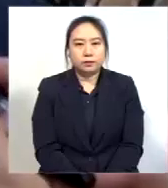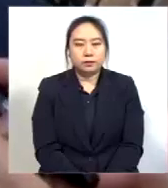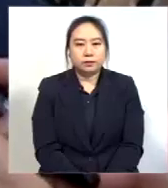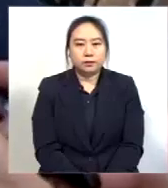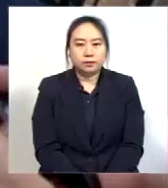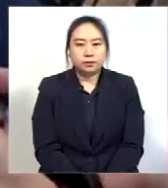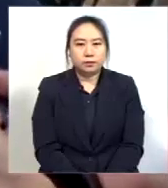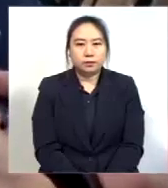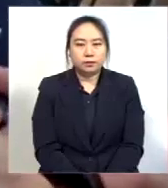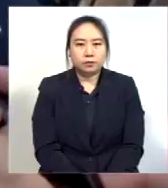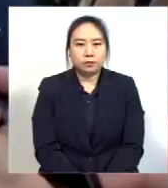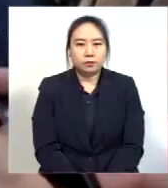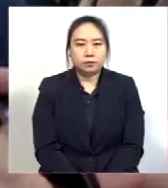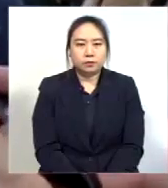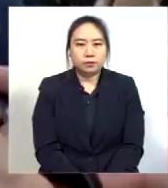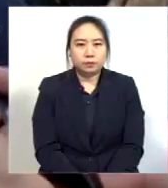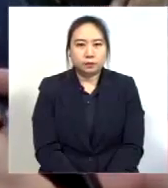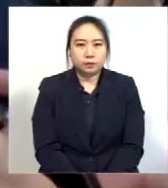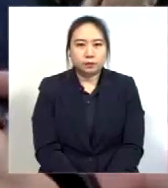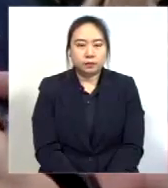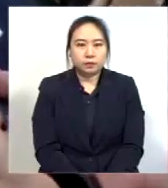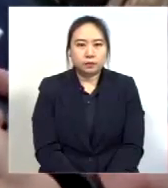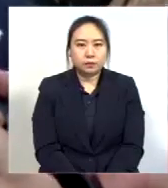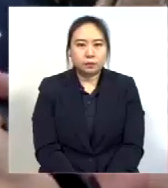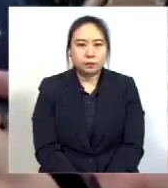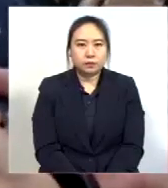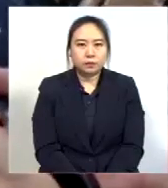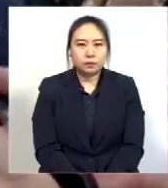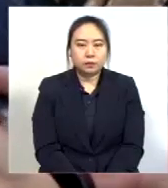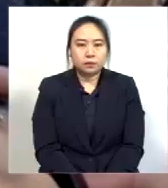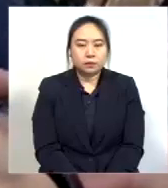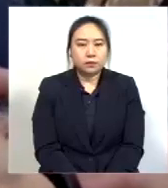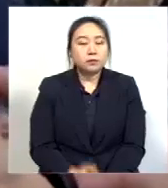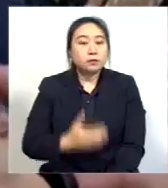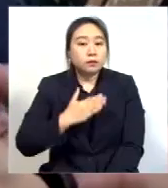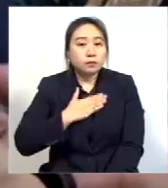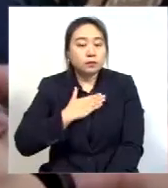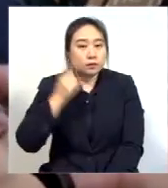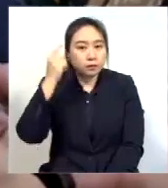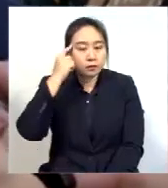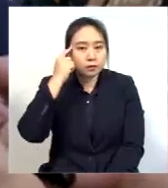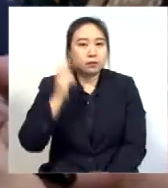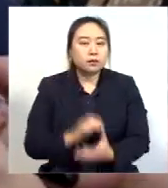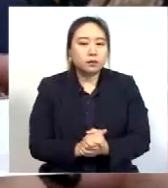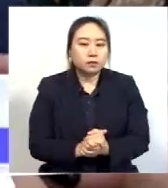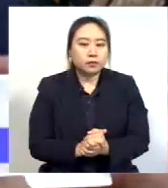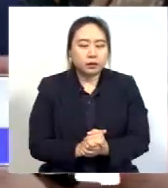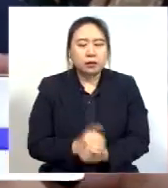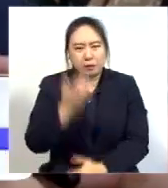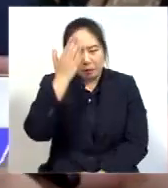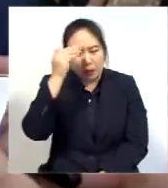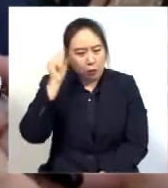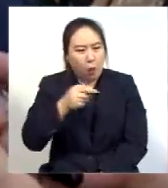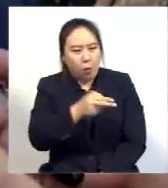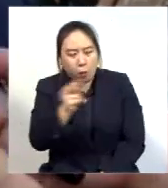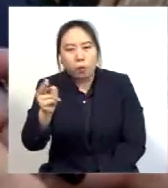ถ้าคนร้ายเขาดูอยู่ที่อยากจะบอกอะไร ก็ผมว่ามันไม่น่าต้องใช้กำลังหรืออะไร